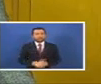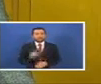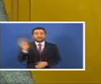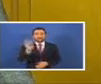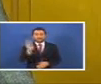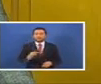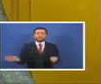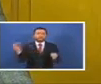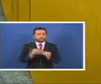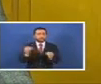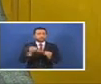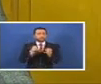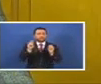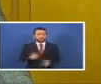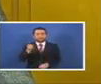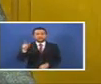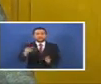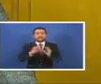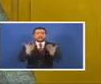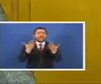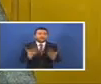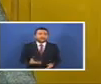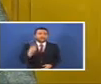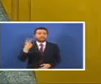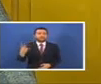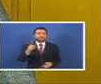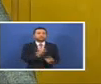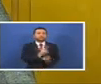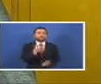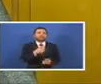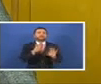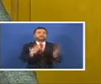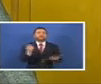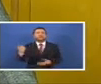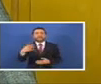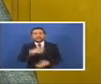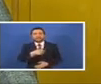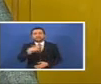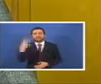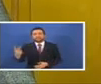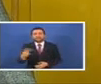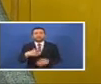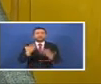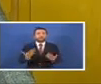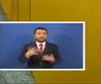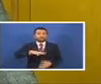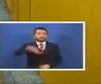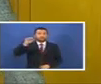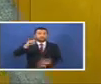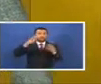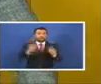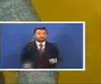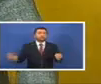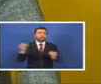40 takla atsanız ne evetinize müşteri bulabilirsiniz, ne kendinizin otoriter,